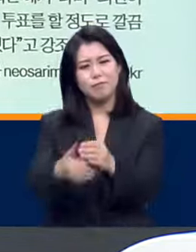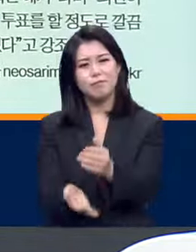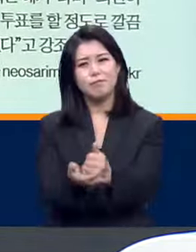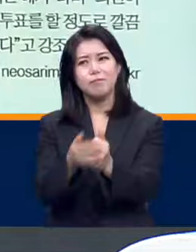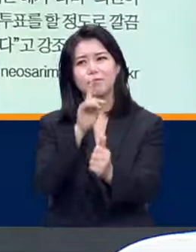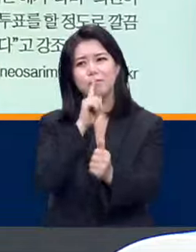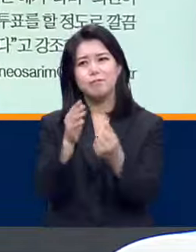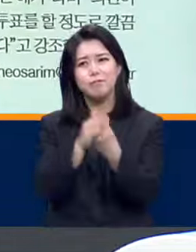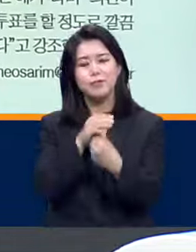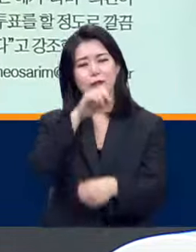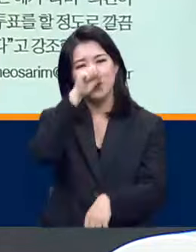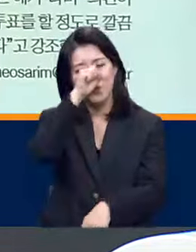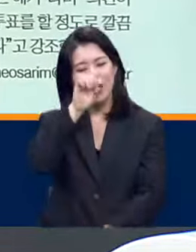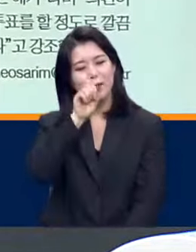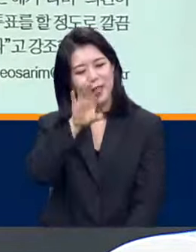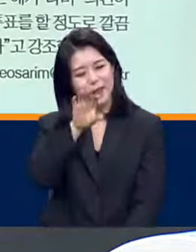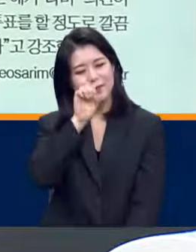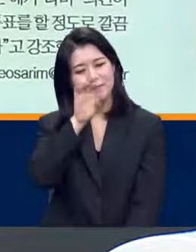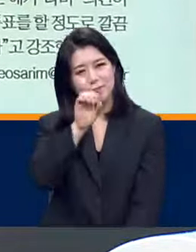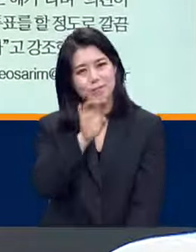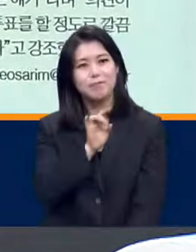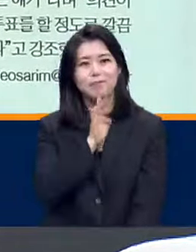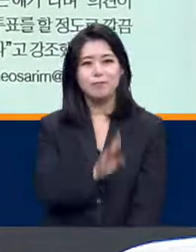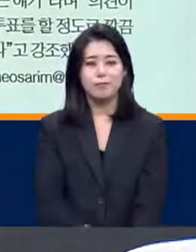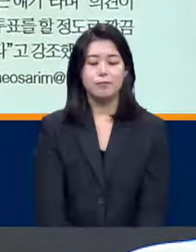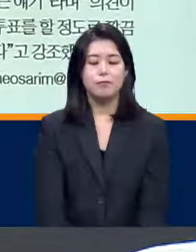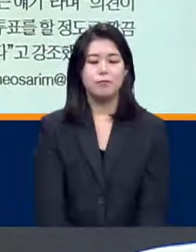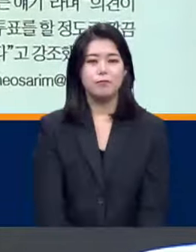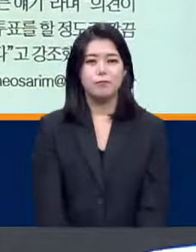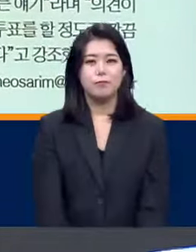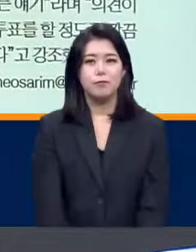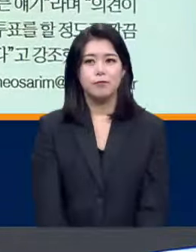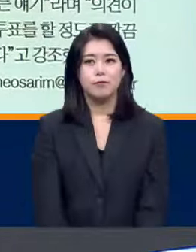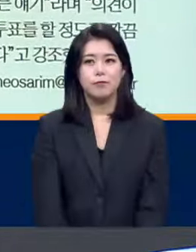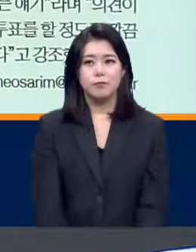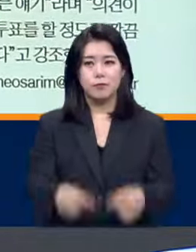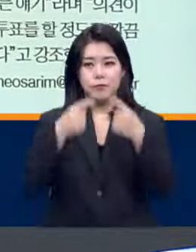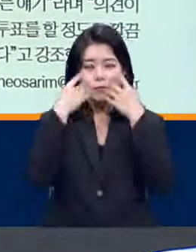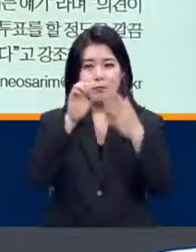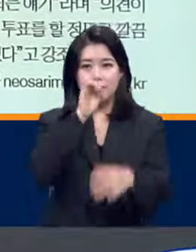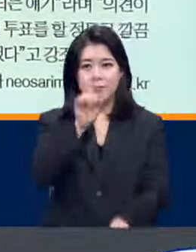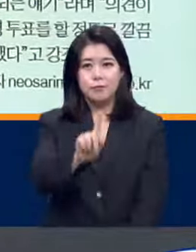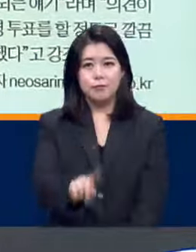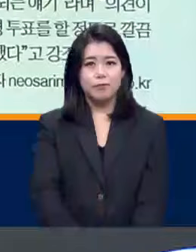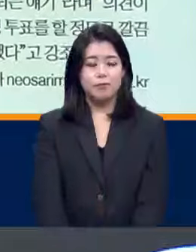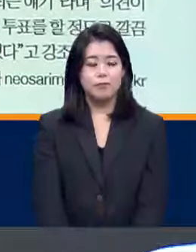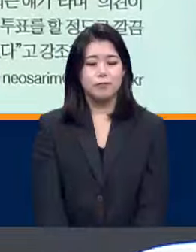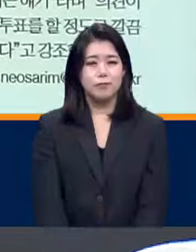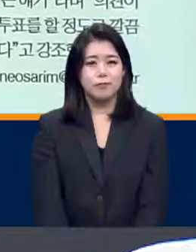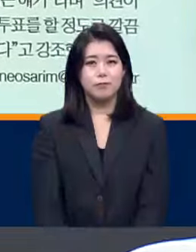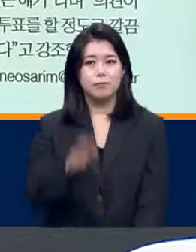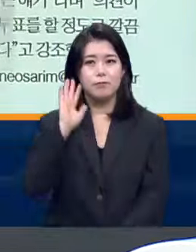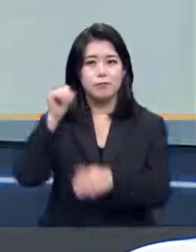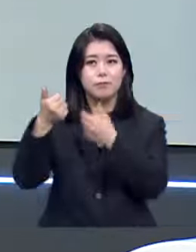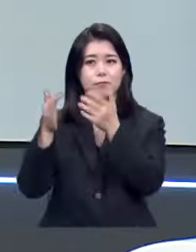유는 그저 좋게 얘기한 것 뿐이다라는 겁니다 명확하게 뭐라고 했는지 같이 좀 보겠습니다